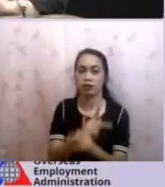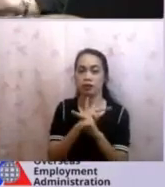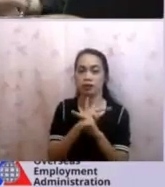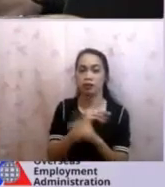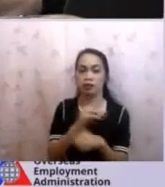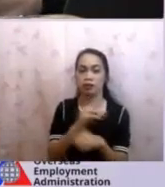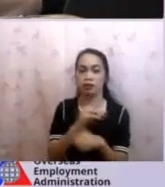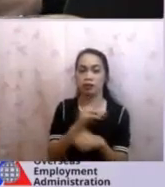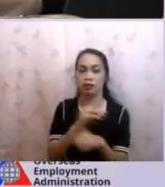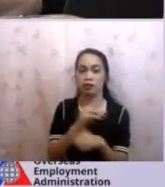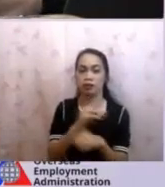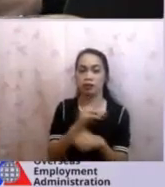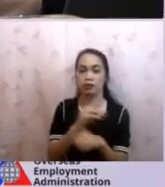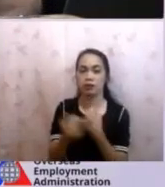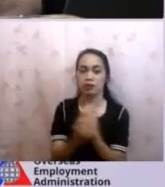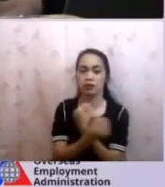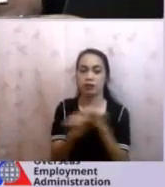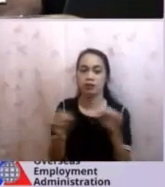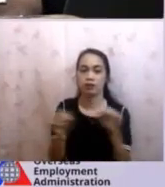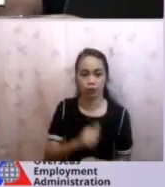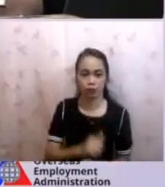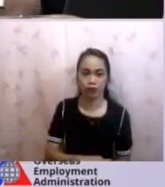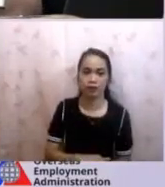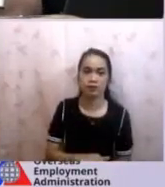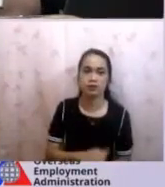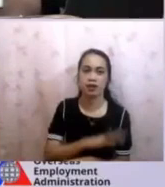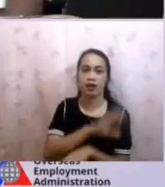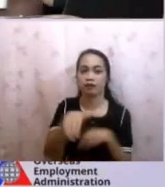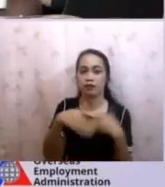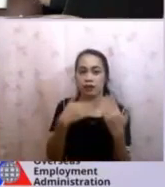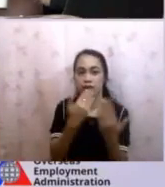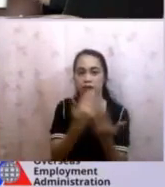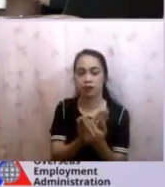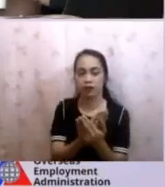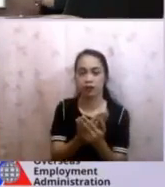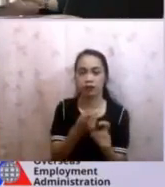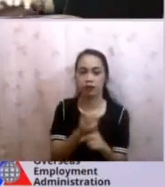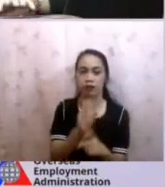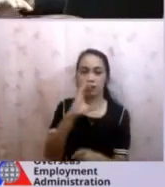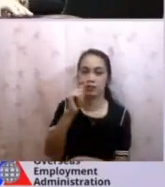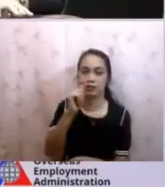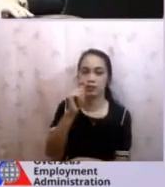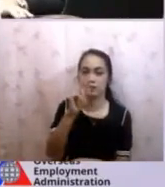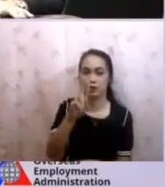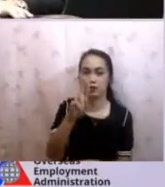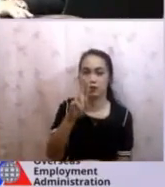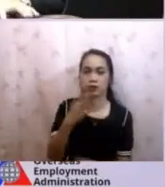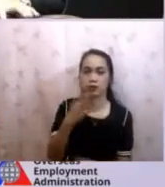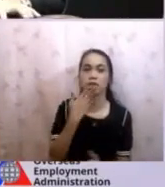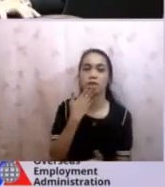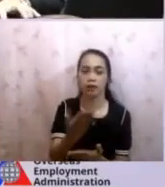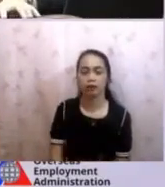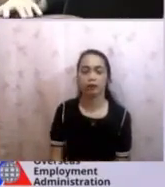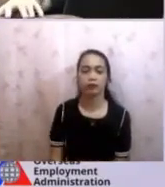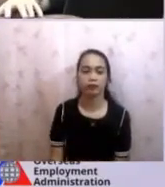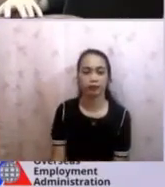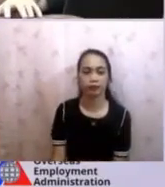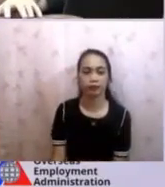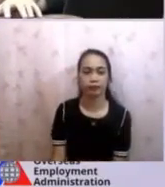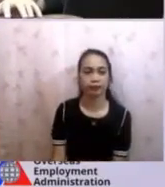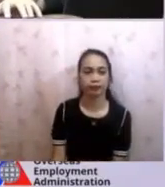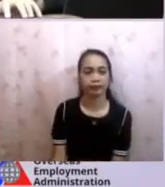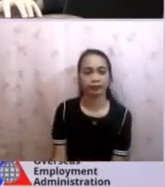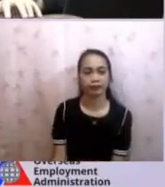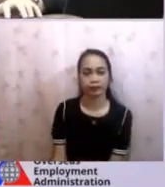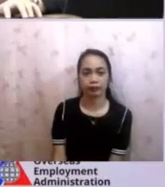once again, thank you so much and keep safe always. This is Sushmita Alagbay, your job placement officer of CTU PESO. Thank you